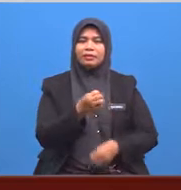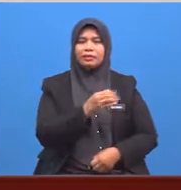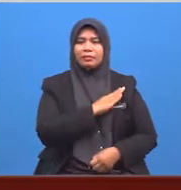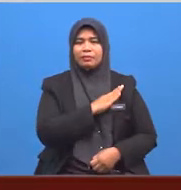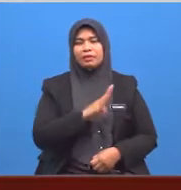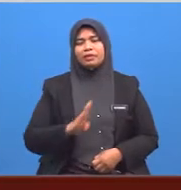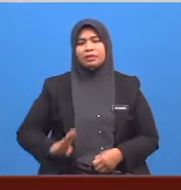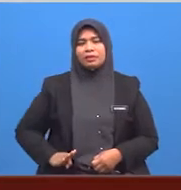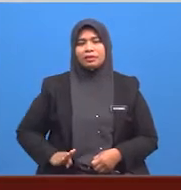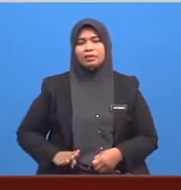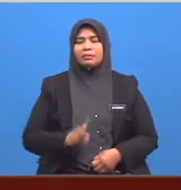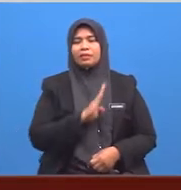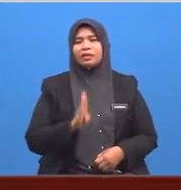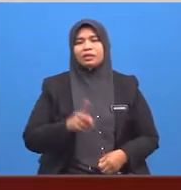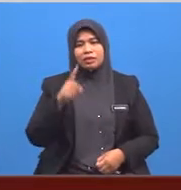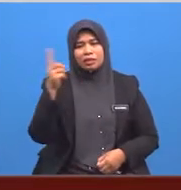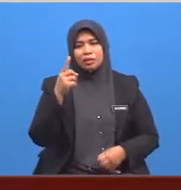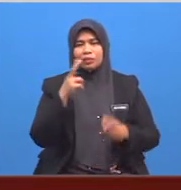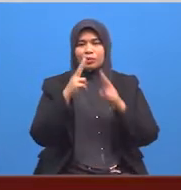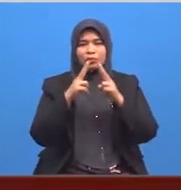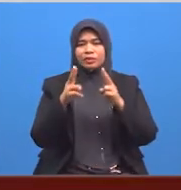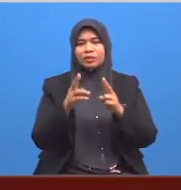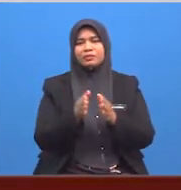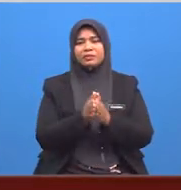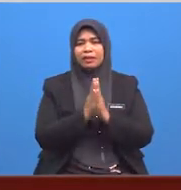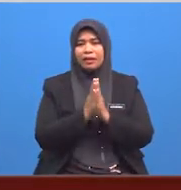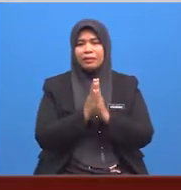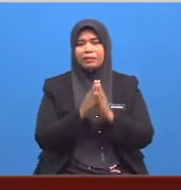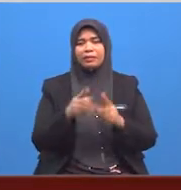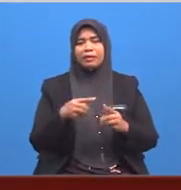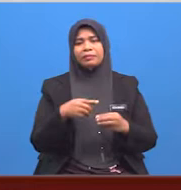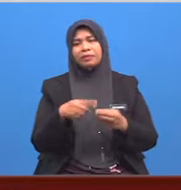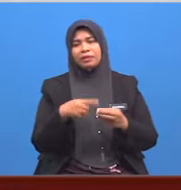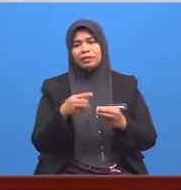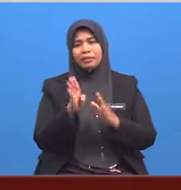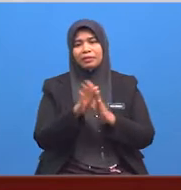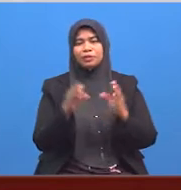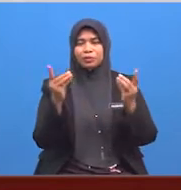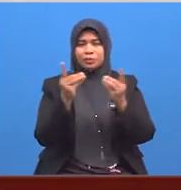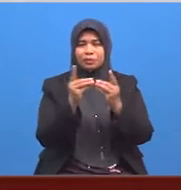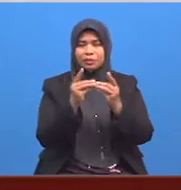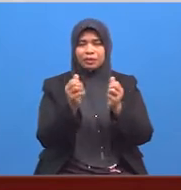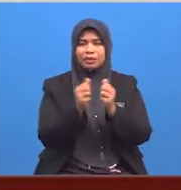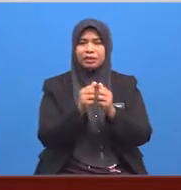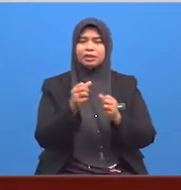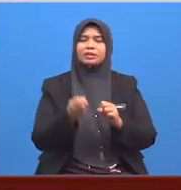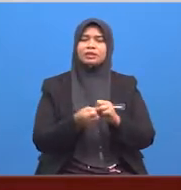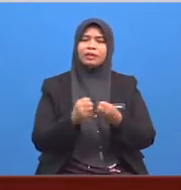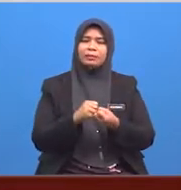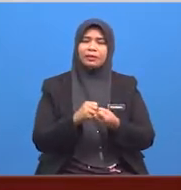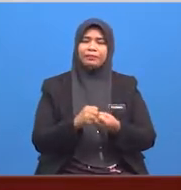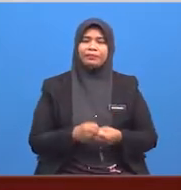sering mengucapkan salam apabila berjudul sahabat-sahabatnya malah para sahabat Baginda